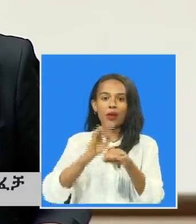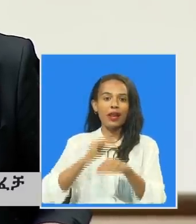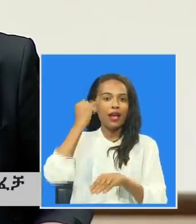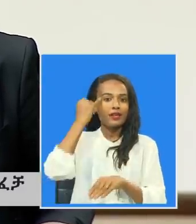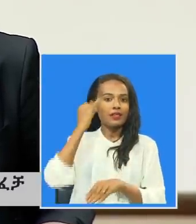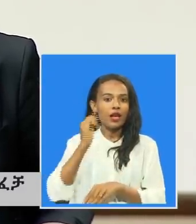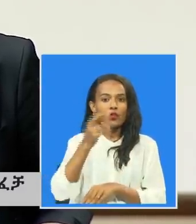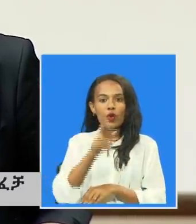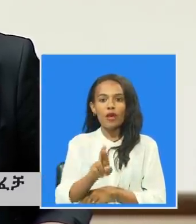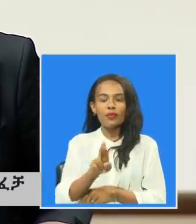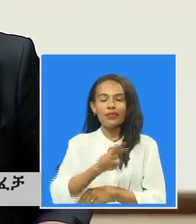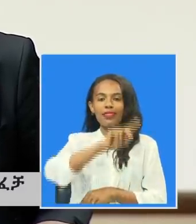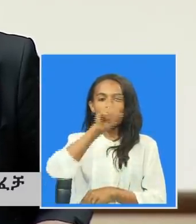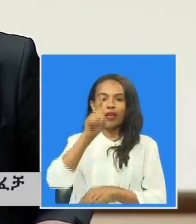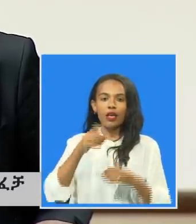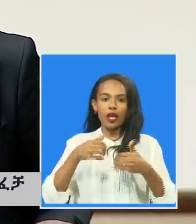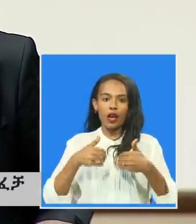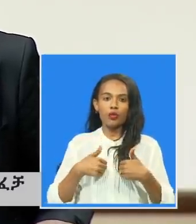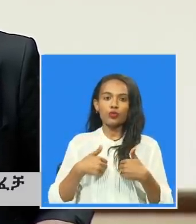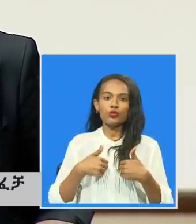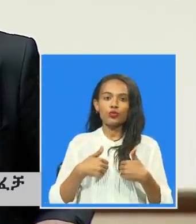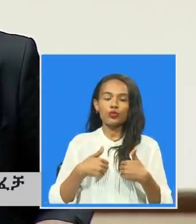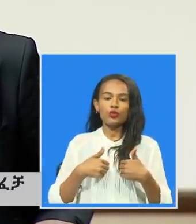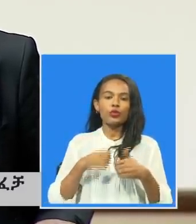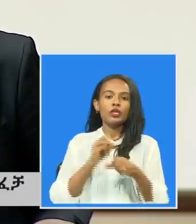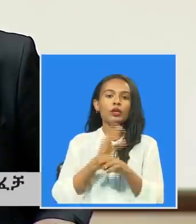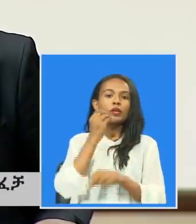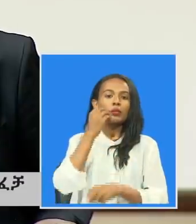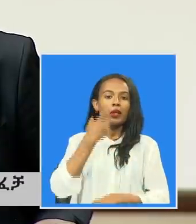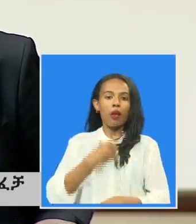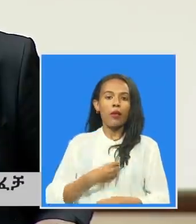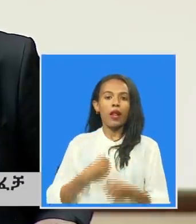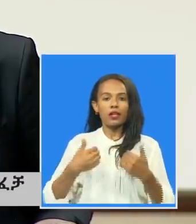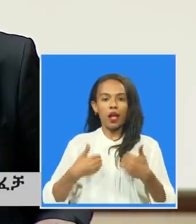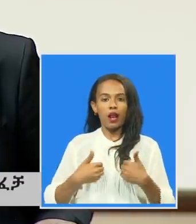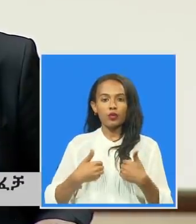ወይም ጥያቄ ያላችሁ የምክር ቤት አባላት ካላችሁ